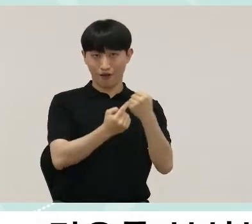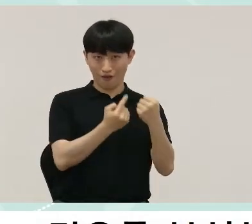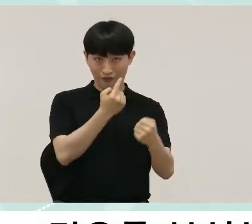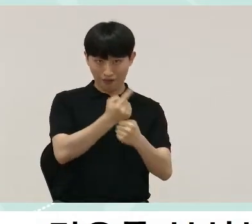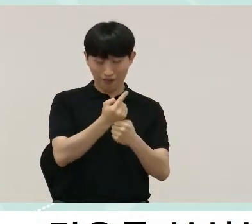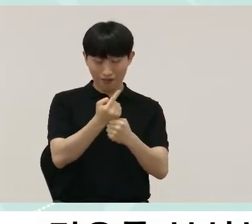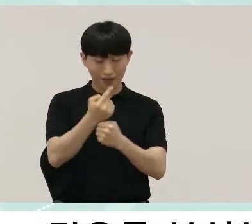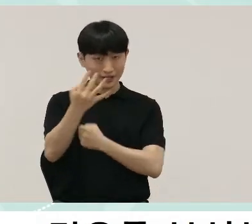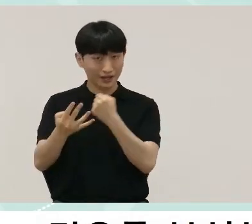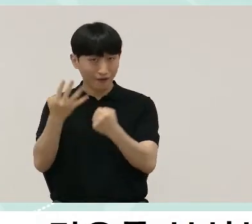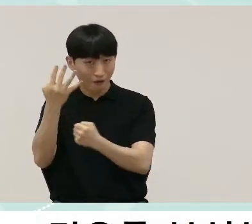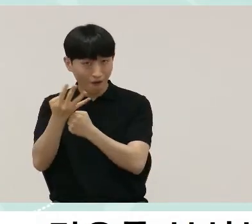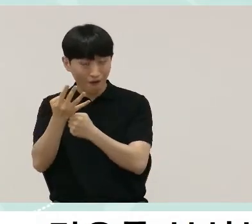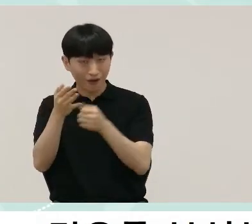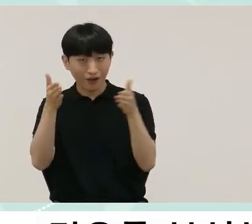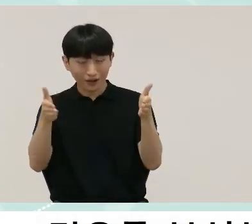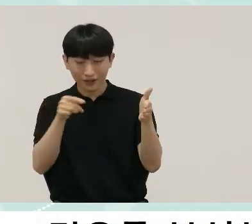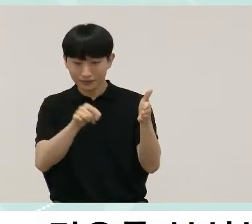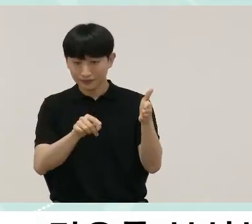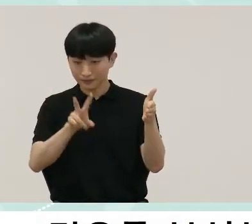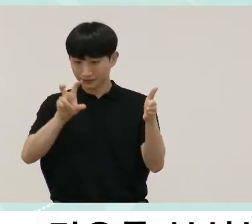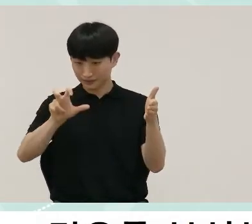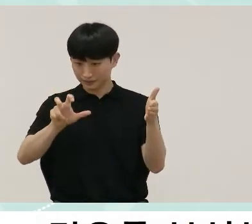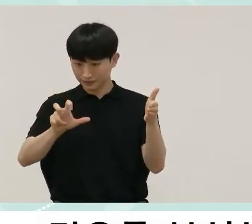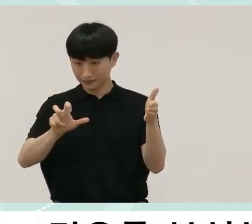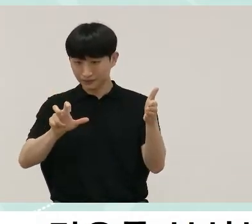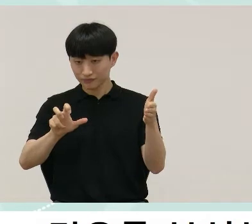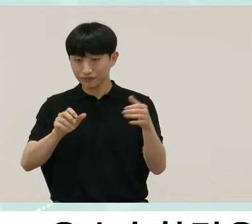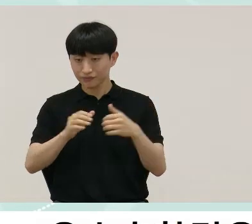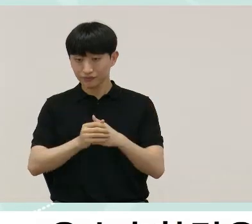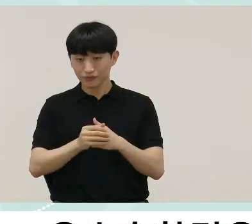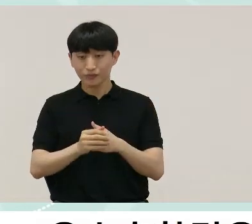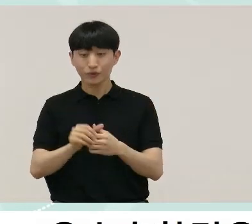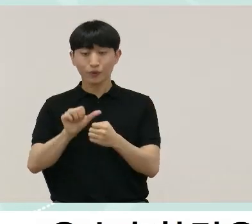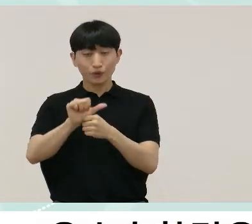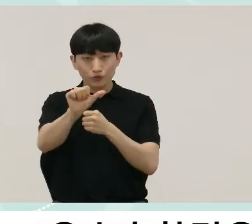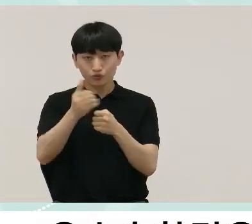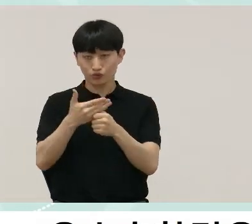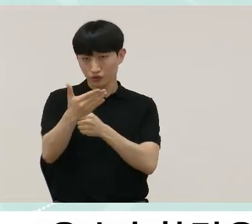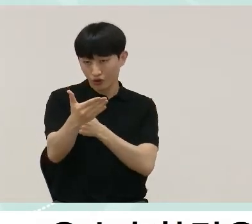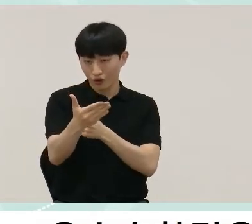9년 뒤에 수술한 경우가 19명, 10년 이상이